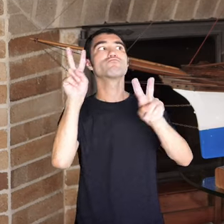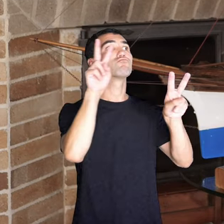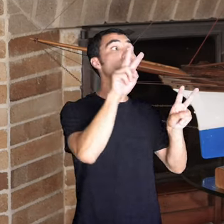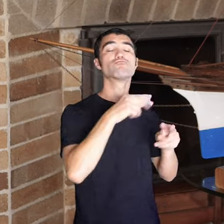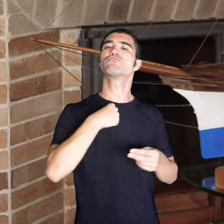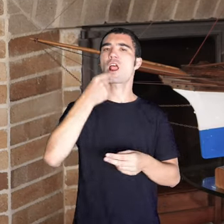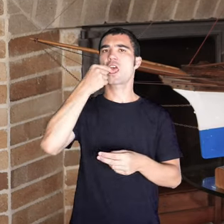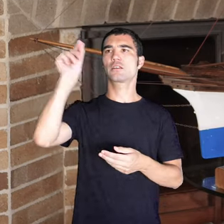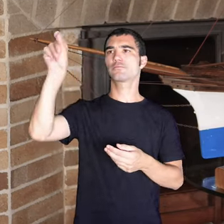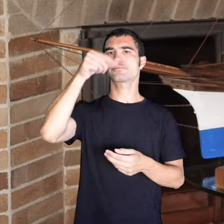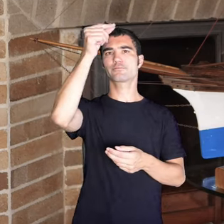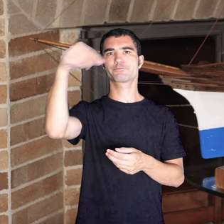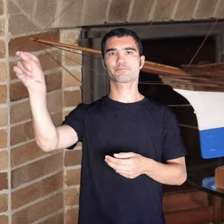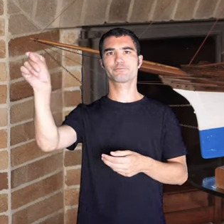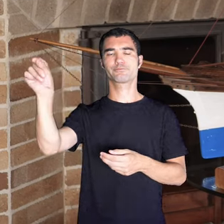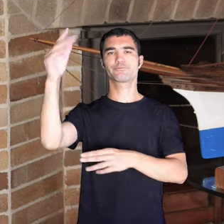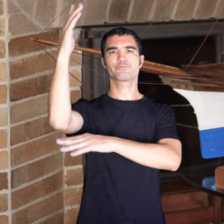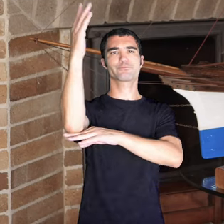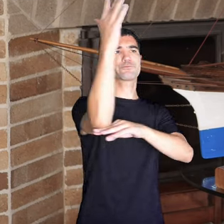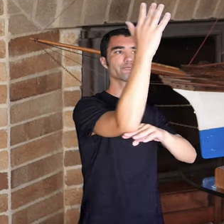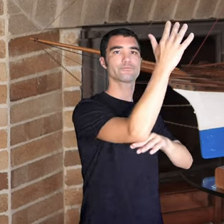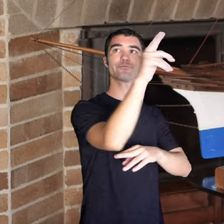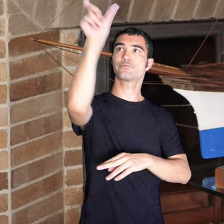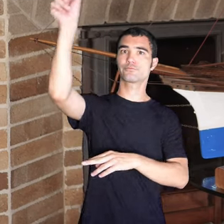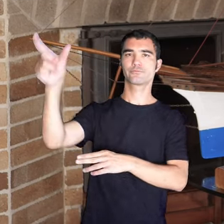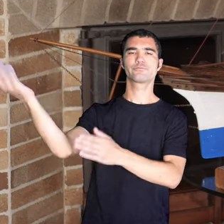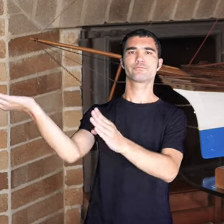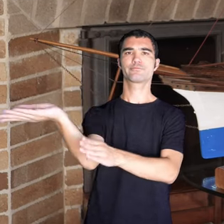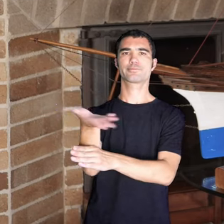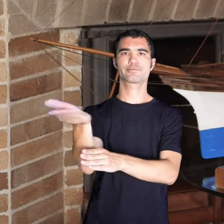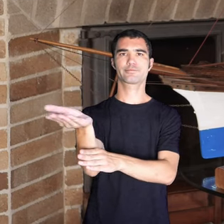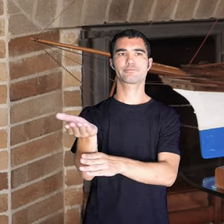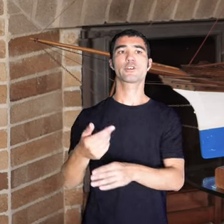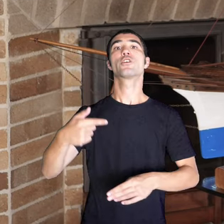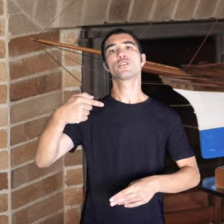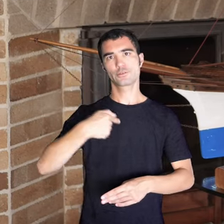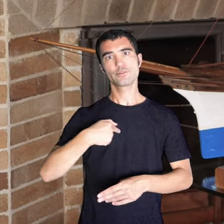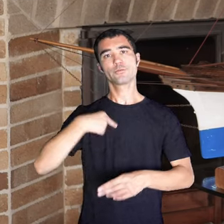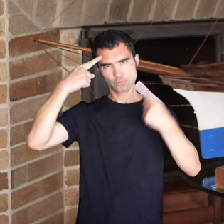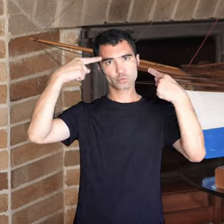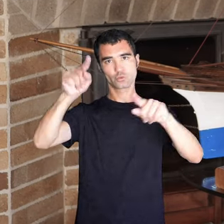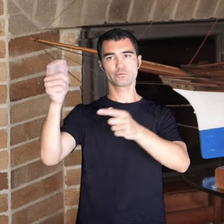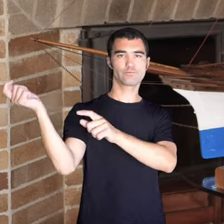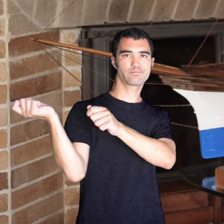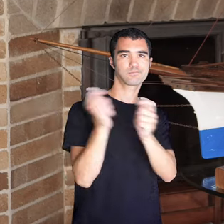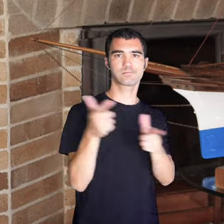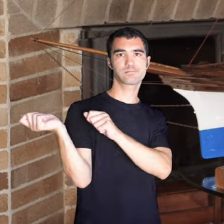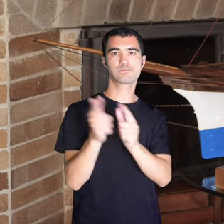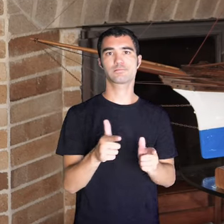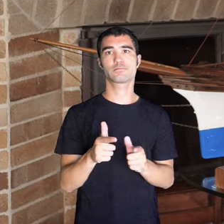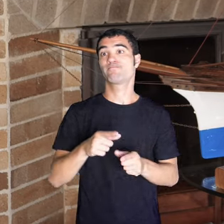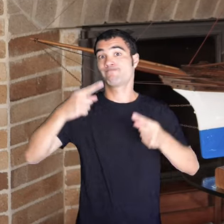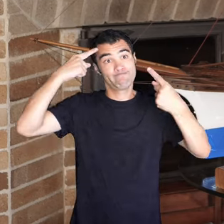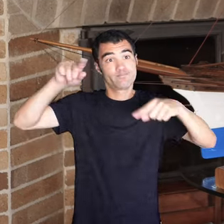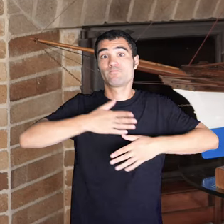vegada marcats aquests arbres, pues, els atateaven, els havies de transportar d'una vegada així com